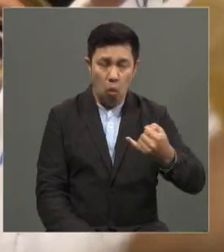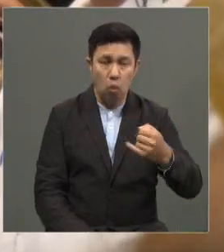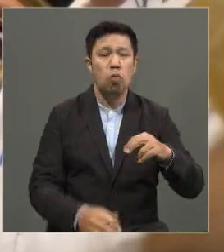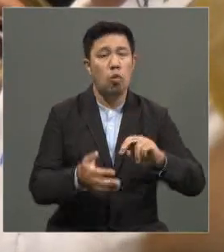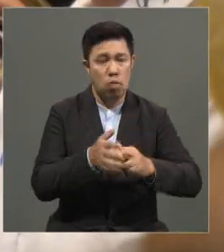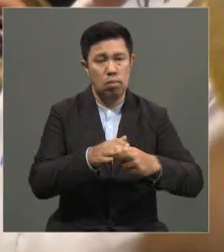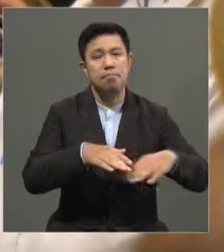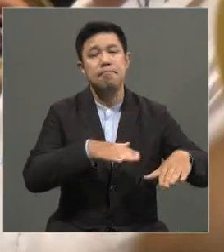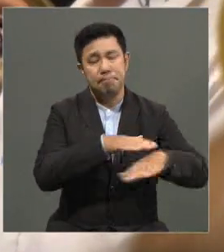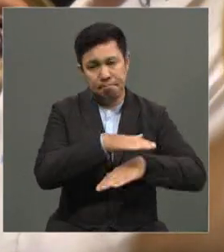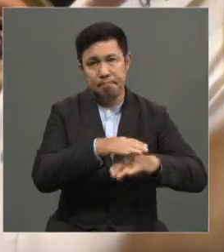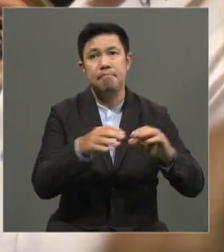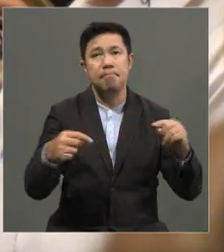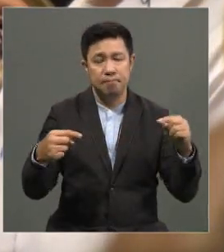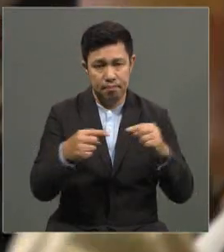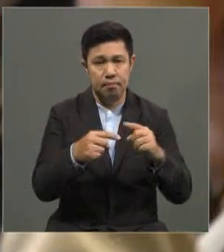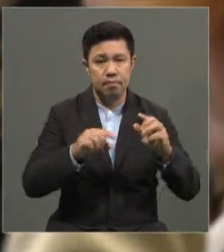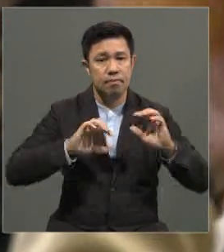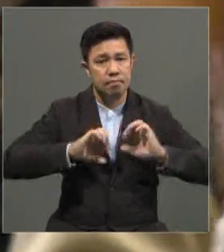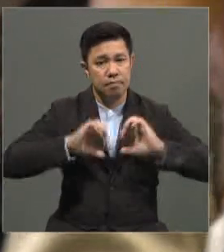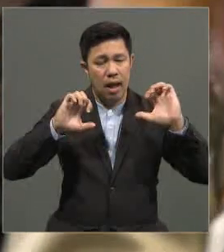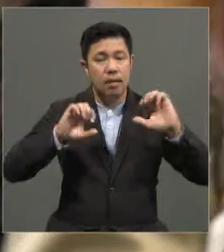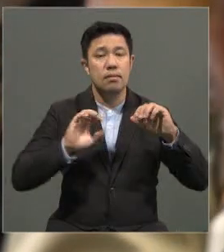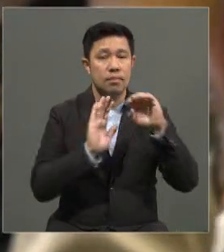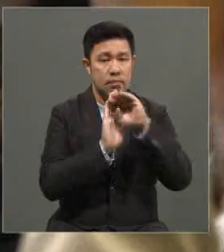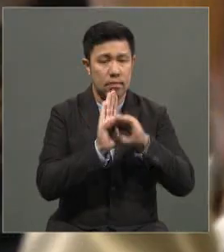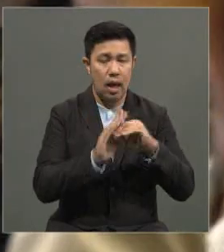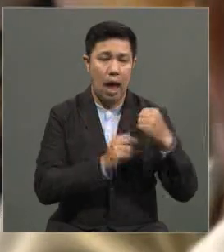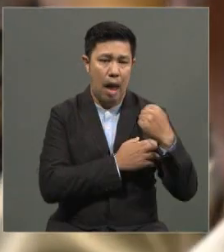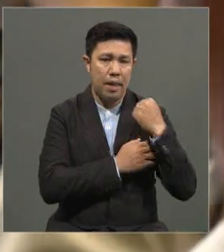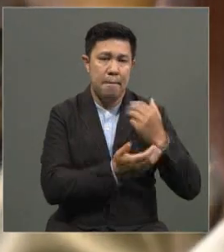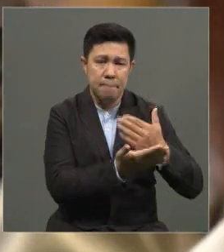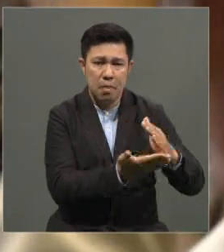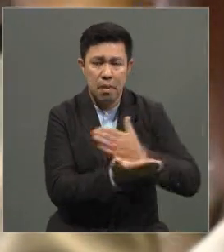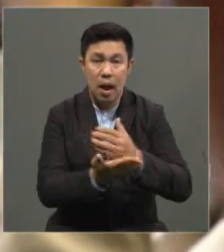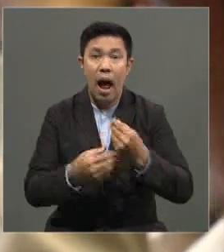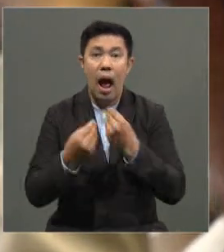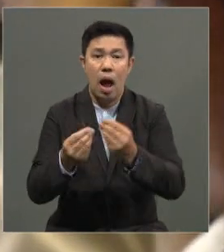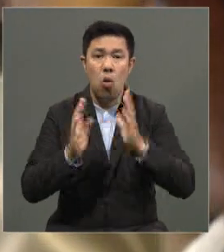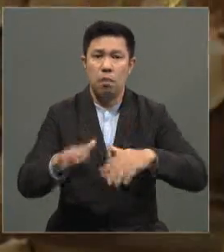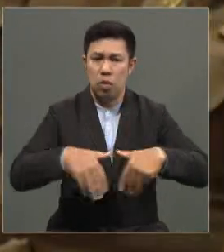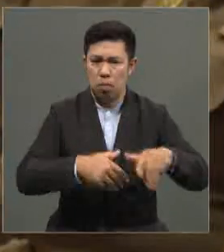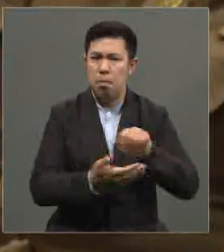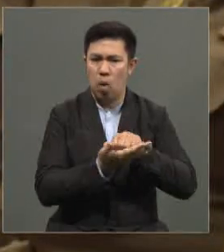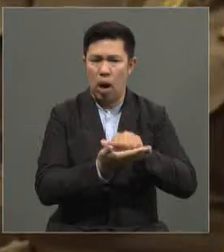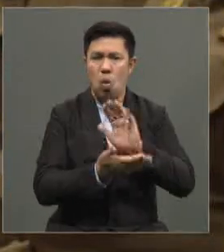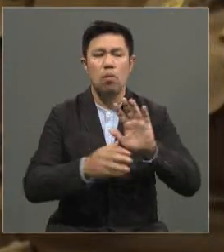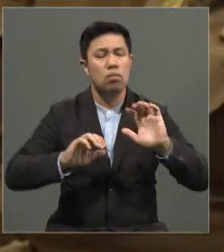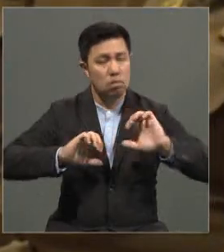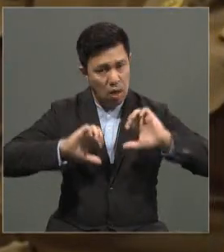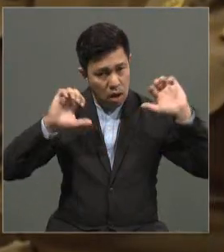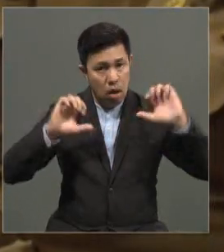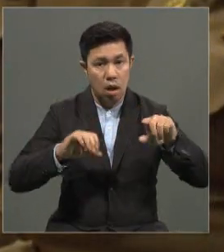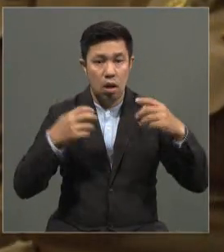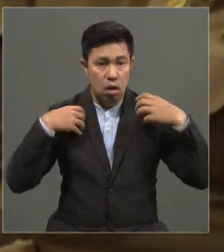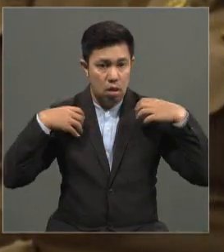ญนะคะซึ่งสอดคล้องกับนโยบายของรัฐบาลที่มุ่งเน้นการกระจายอำนาจเพื่อให้ประชาชนทุกคนเข้าถึงบริการจากรัฐและไม่ว่าจะ